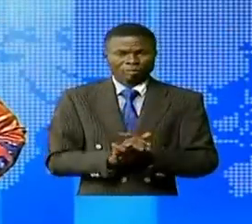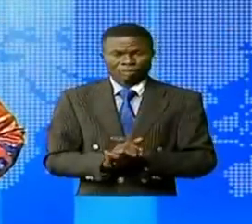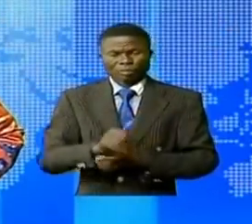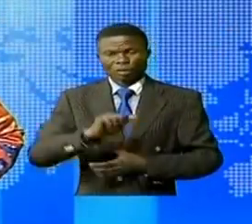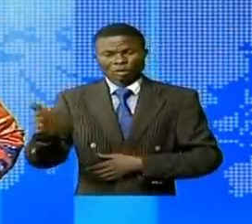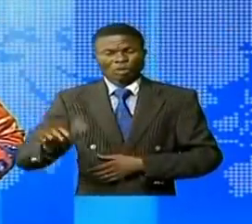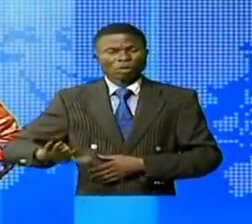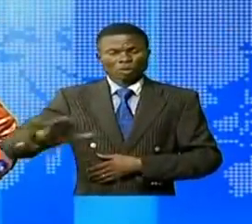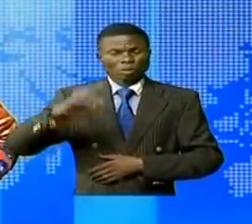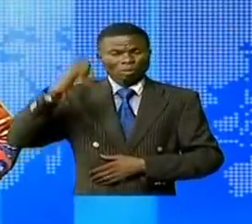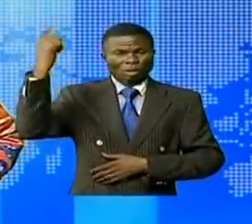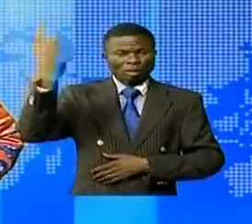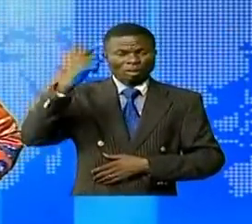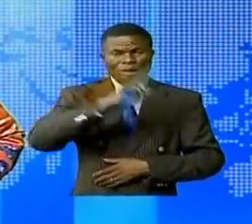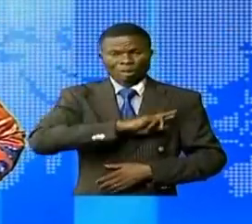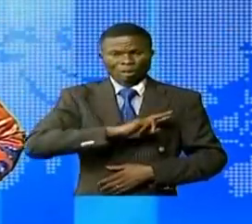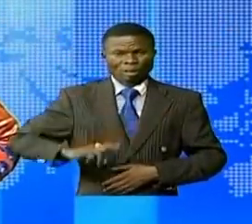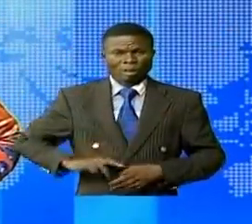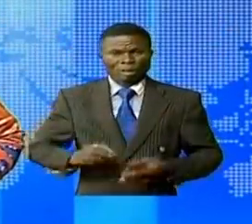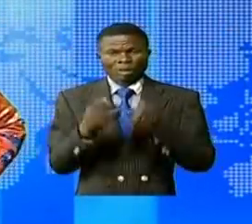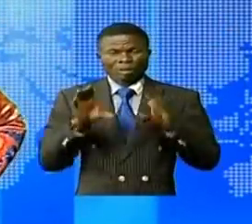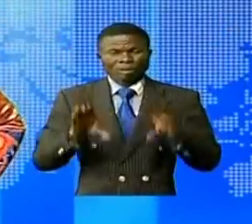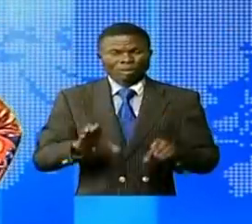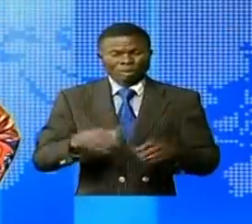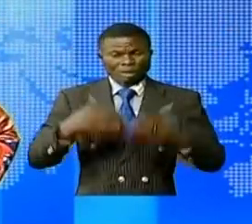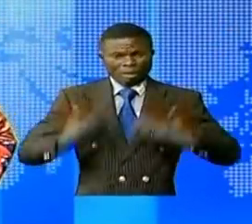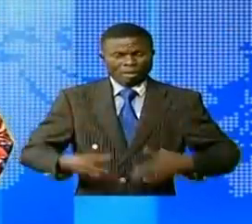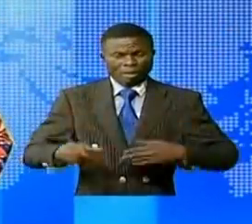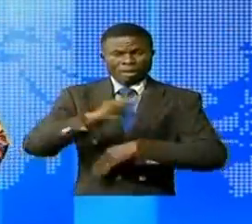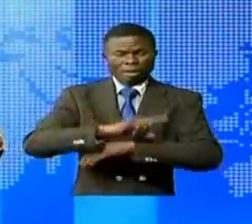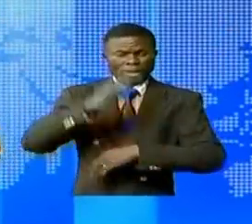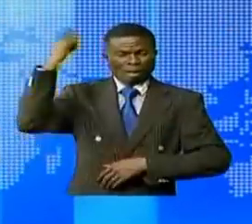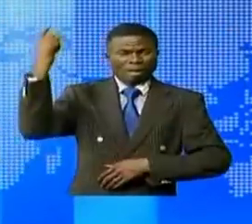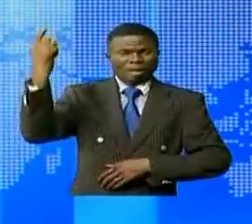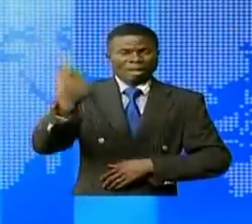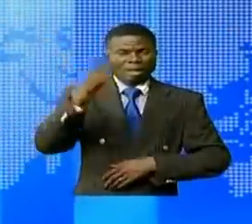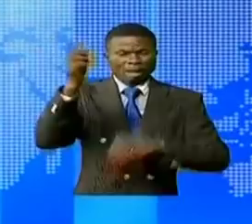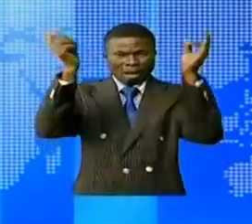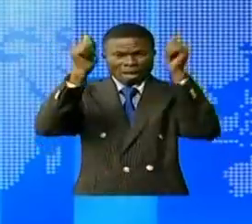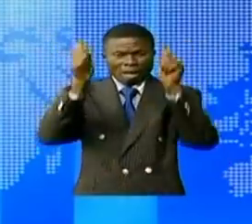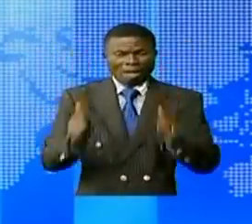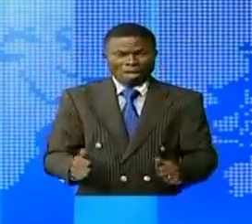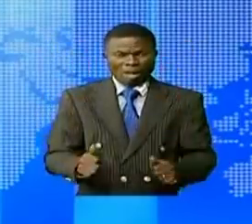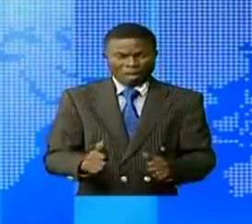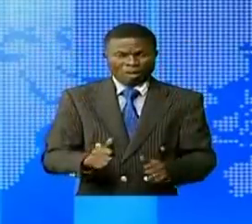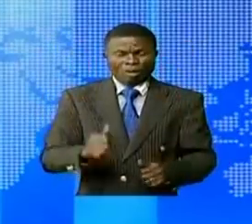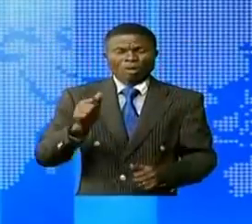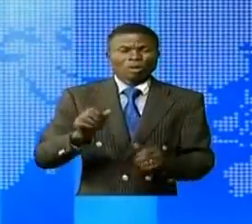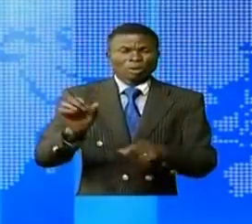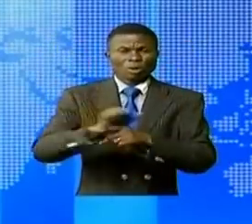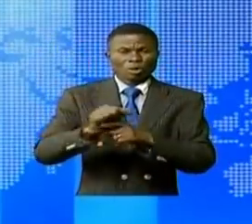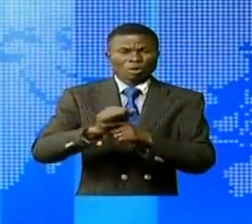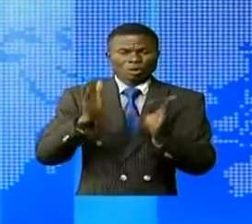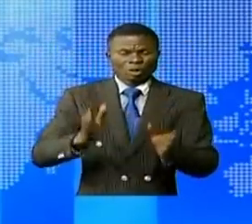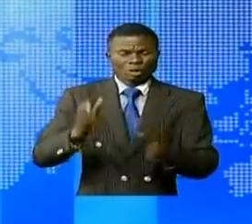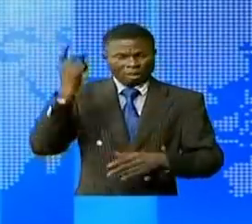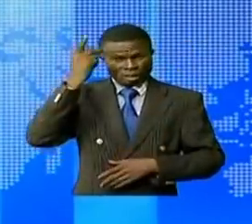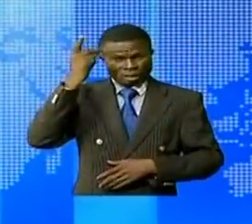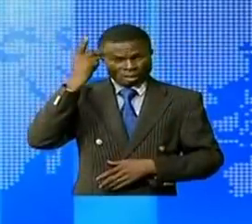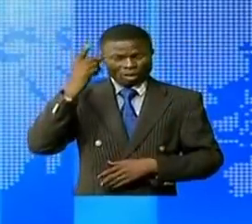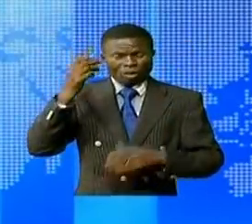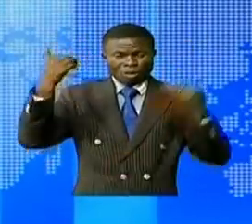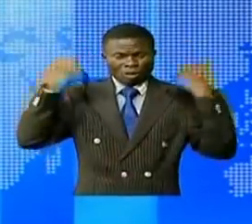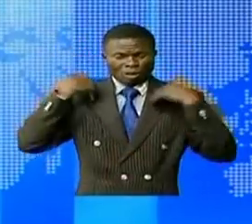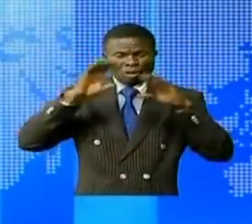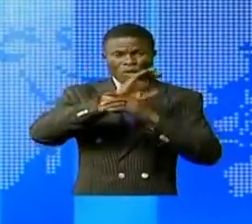pays du continent, la République démocratique du Congo a célébré la journée africaine du scoutisme. À Kinshasa, les délégués continentaux